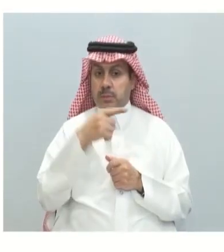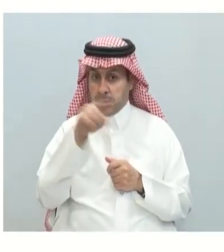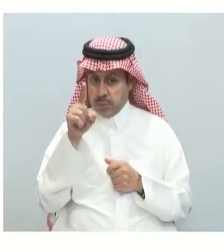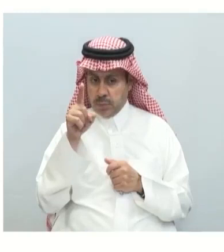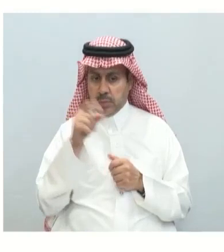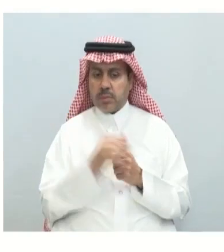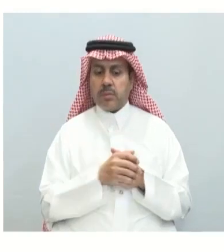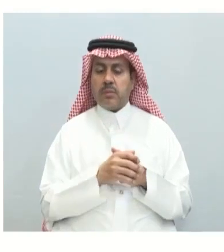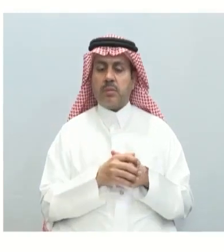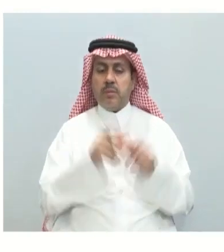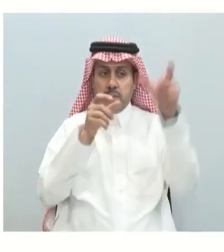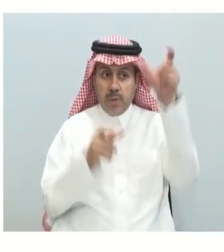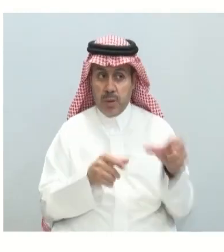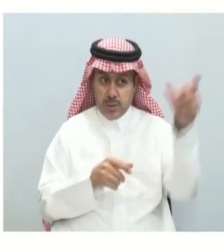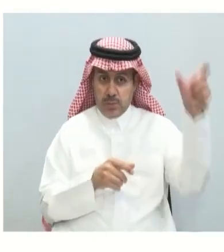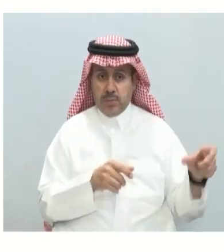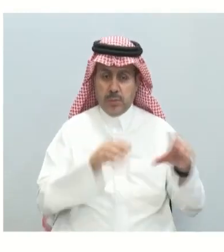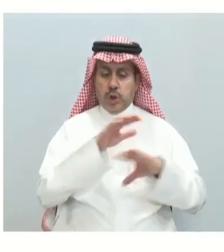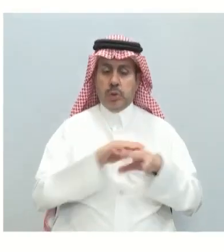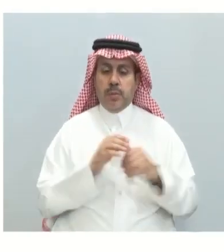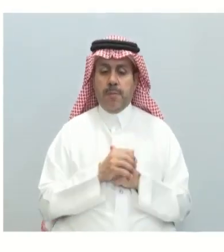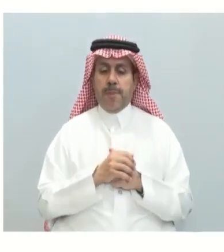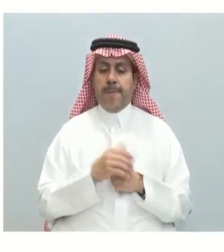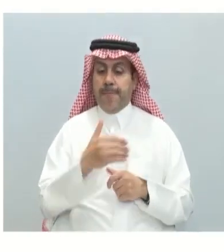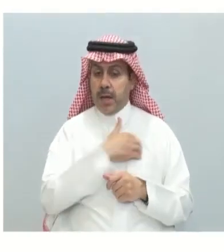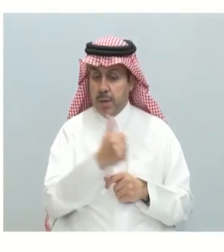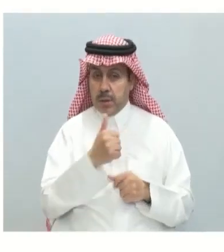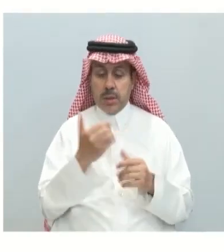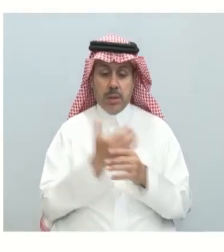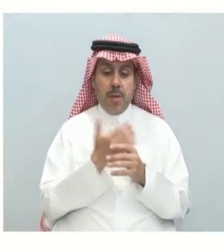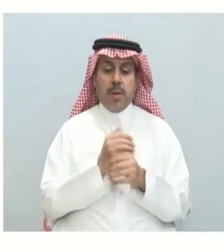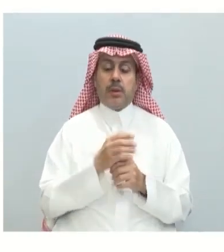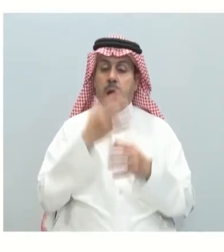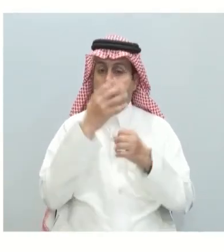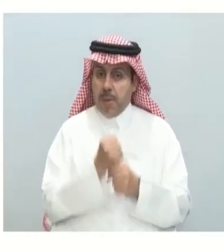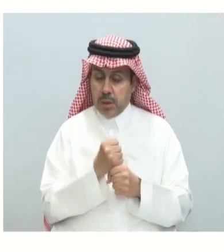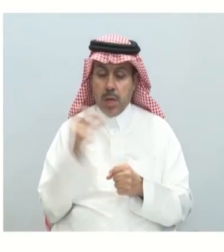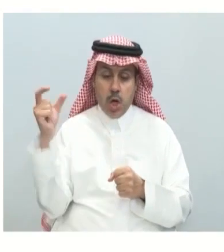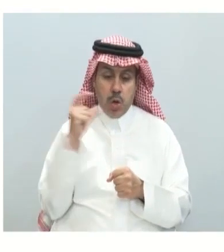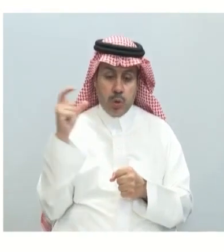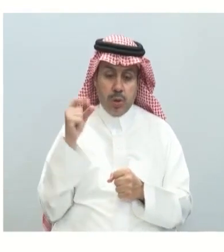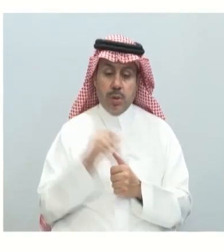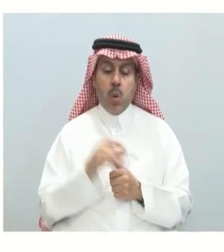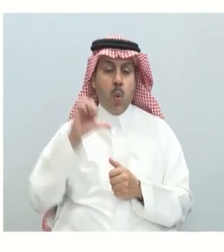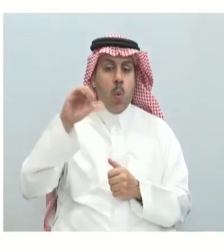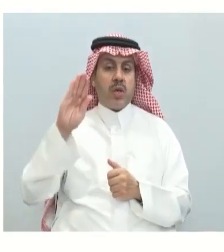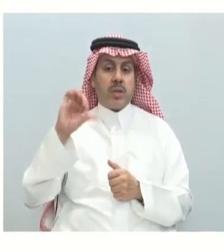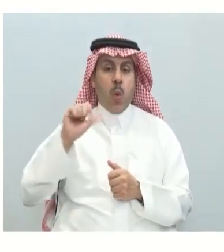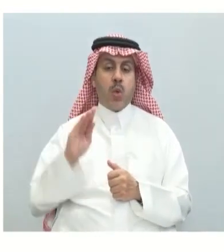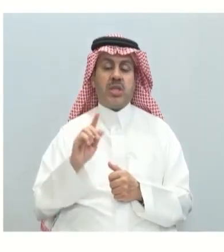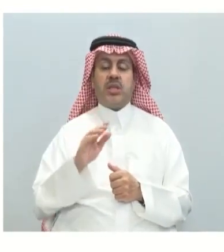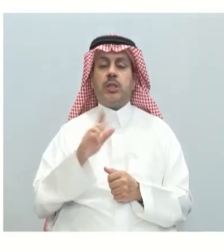صح امام الخيار الصحيح فيما ياتي عندنا الايمان سبب لحمايه المسلم من وسوسه